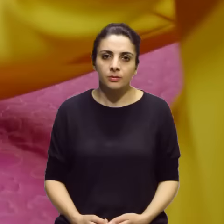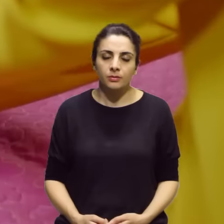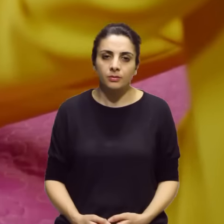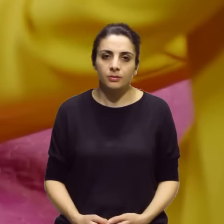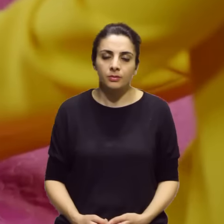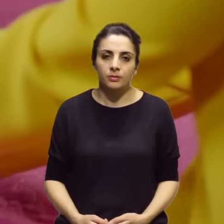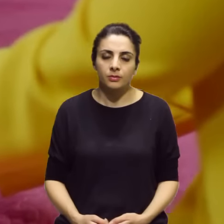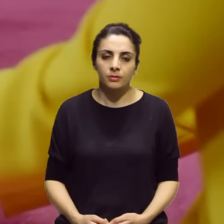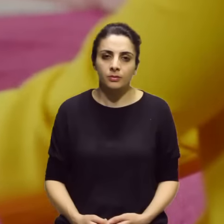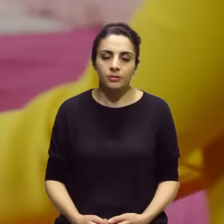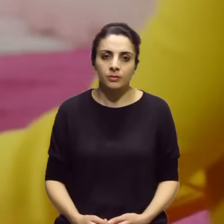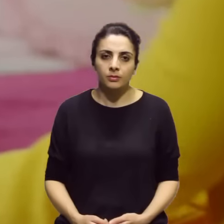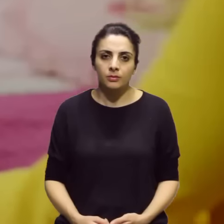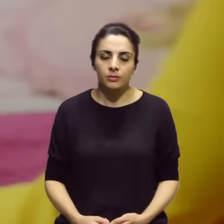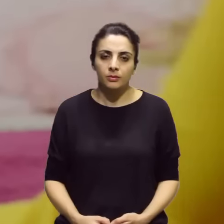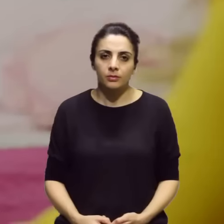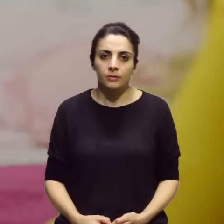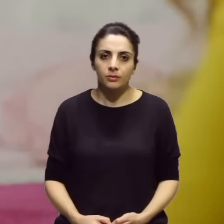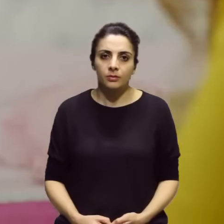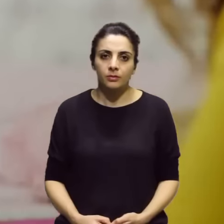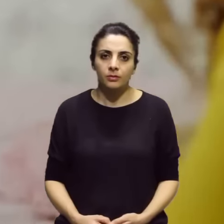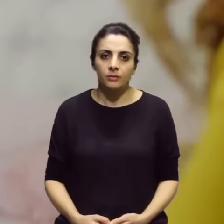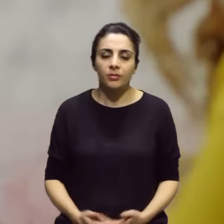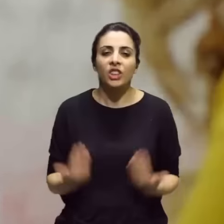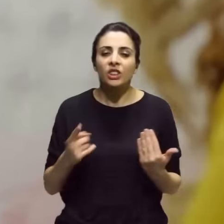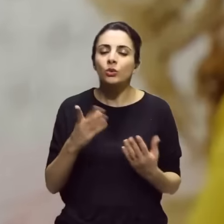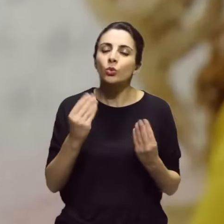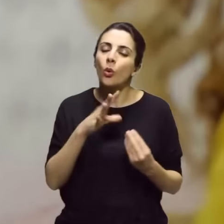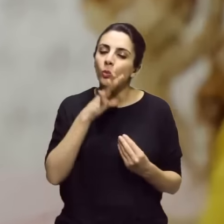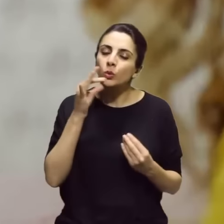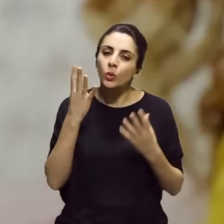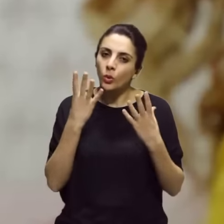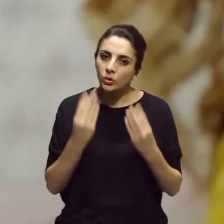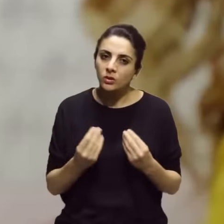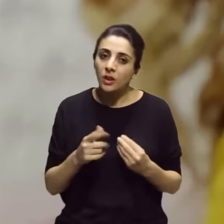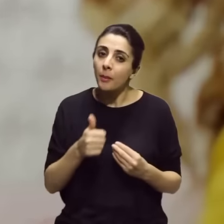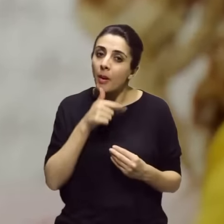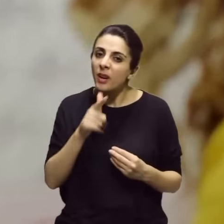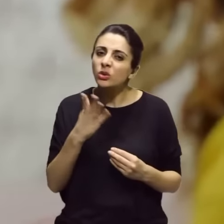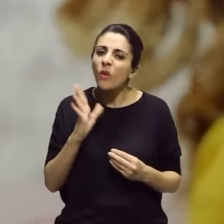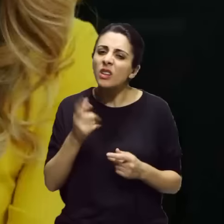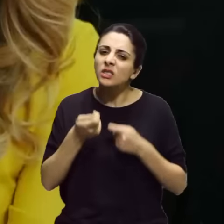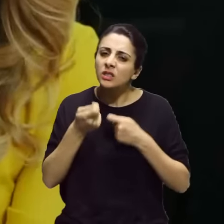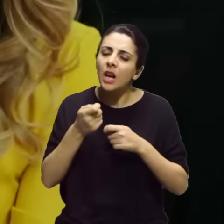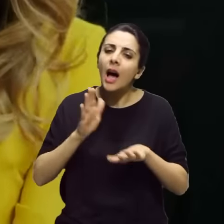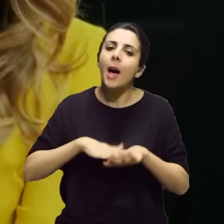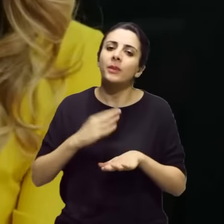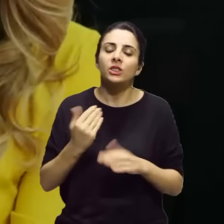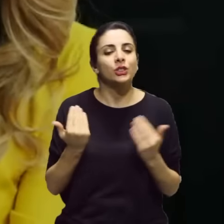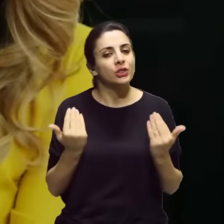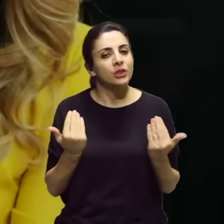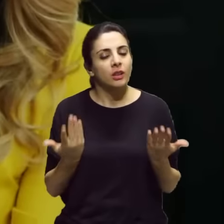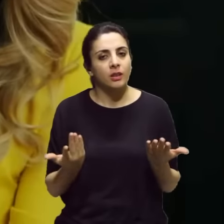Reyhan bağdaş kurarak oturmuş Zeyno'nun elinden tutuyor. Umarım sen de çok mutlu olursun. Baban seni daha fazla zorlamaz.